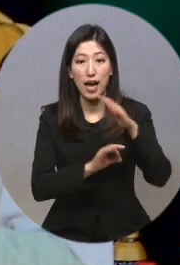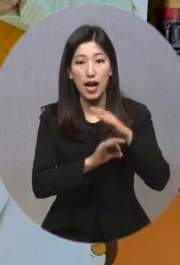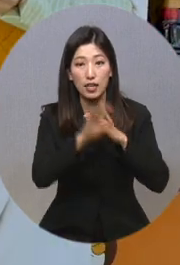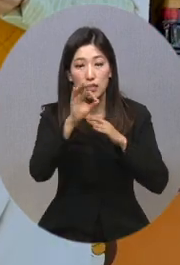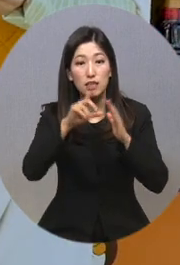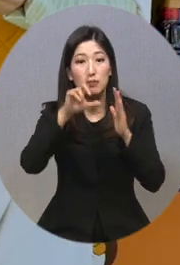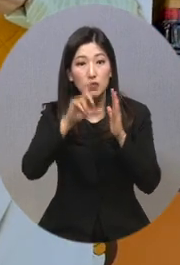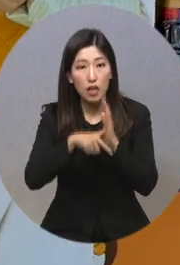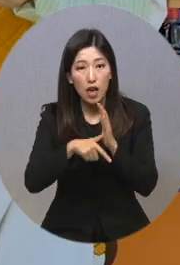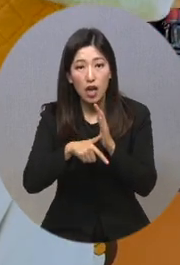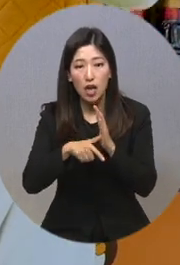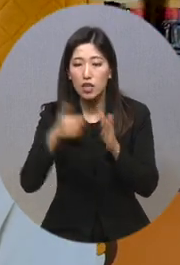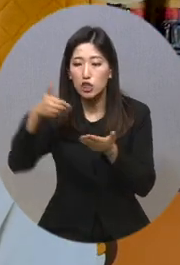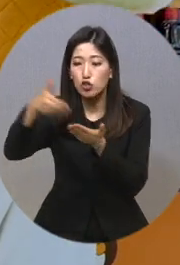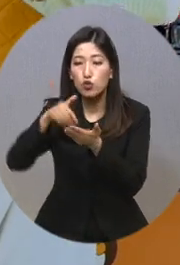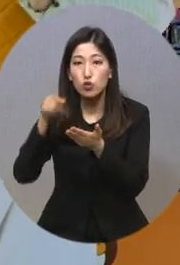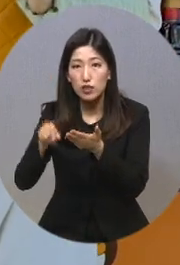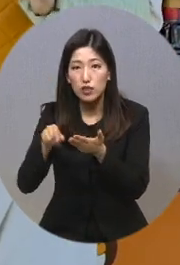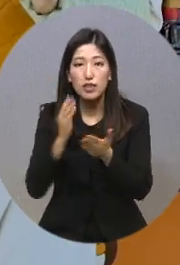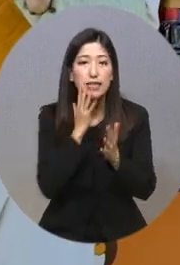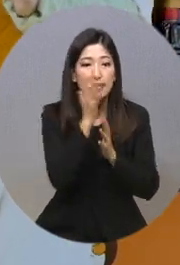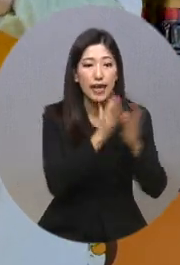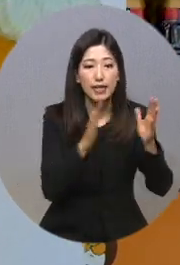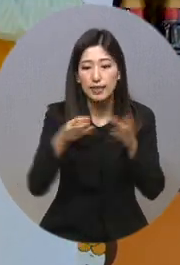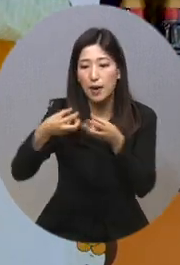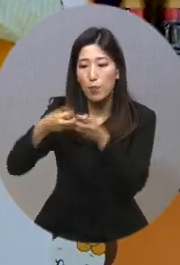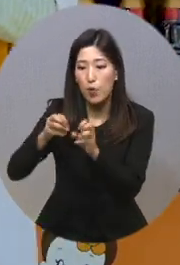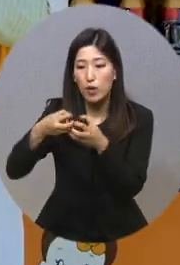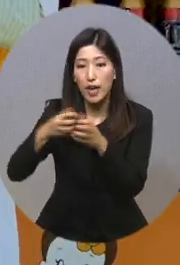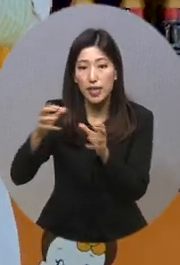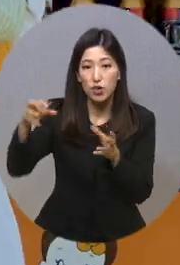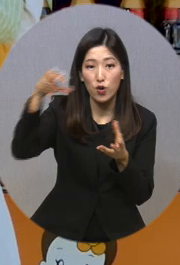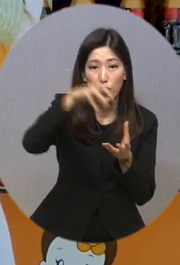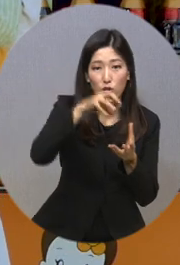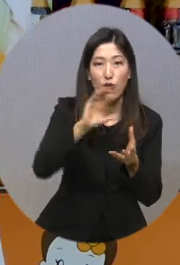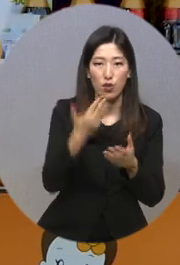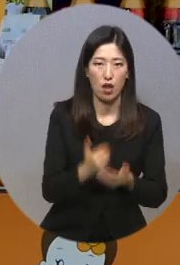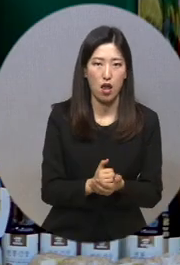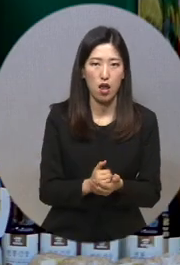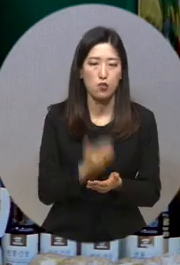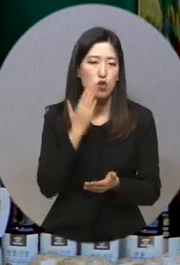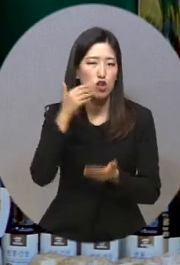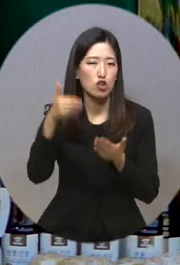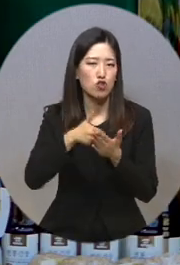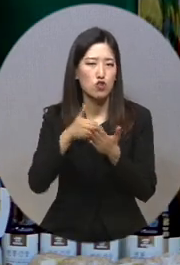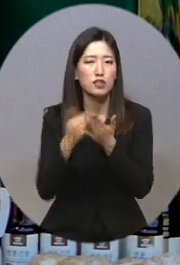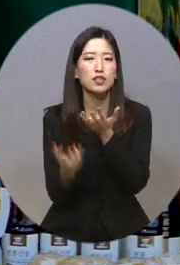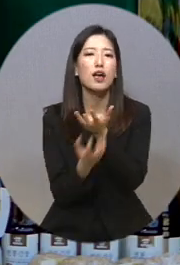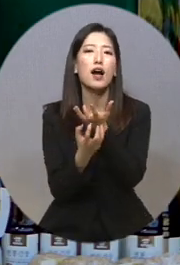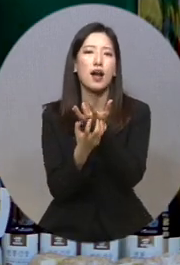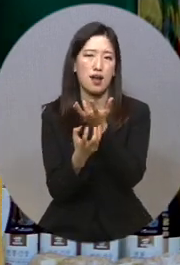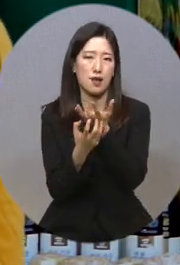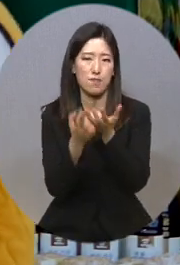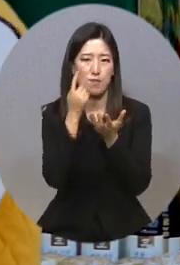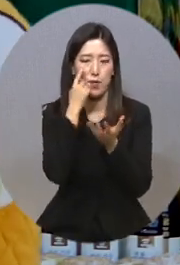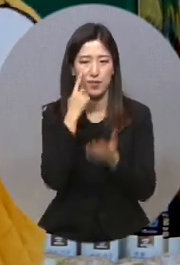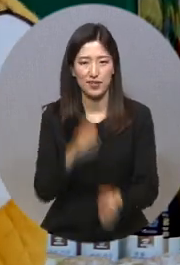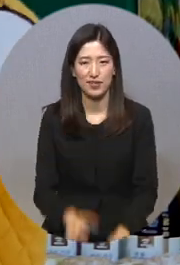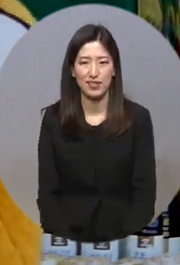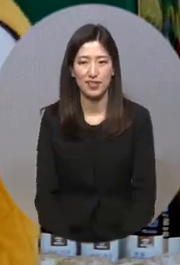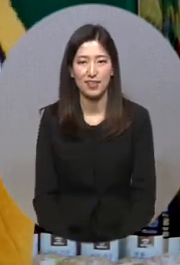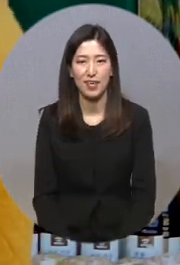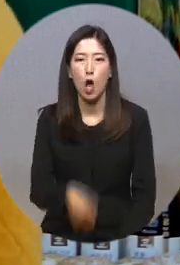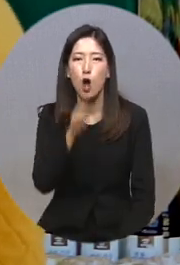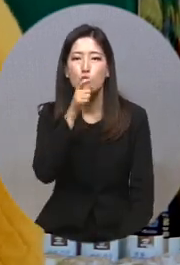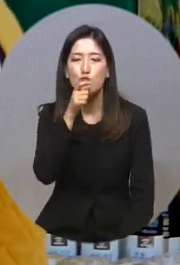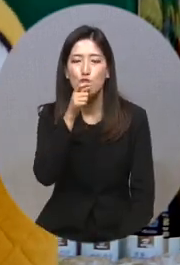샐러드에 볶아서 넣으셔도 되고요. 그거 좋네요. 해장으로 좋은 건 누룽지 탕. 누룽지 탕! 요거 살짝 뽀개가지고 물